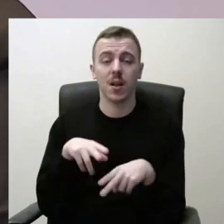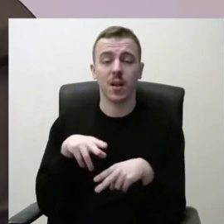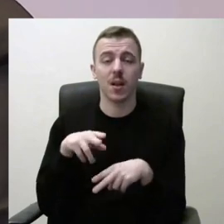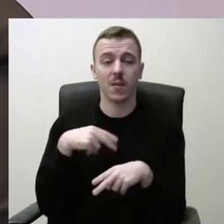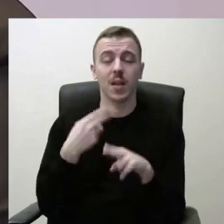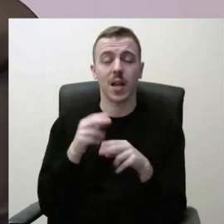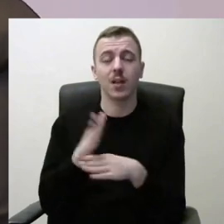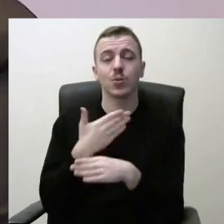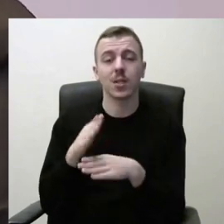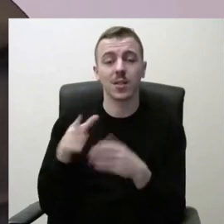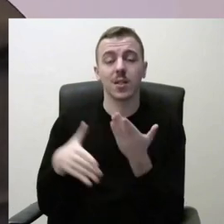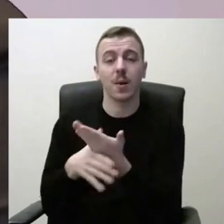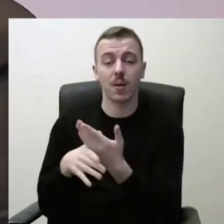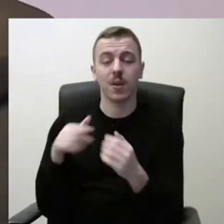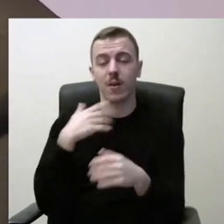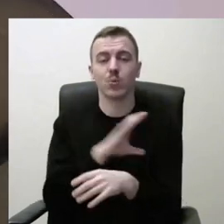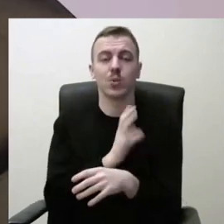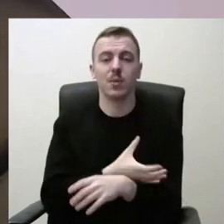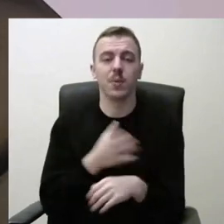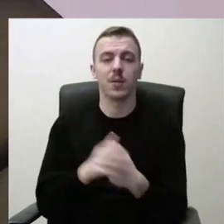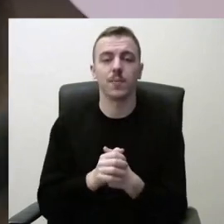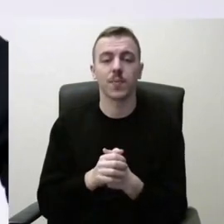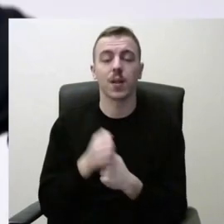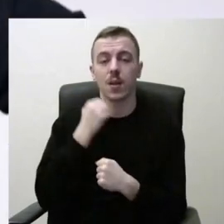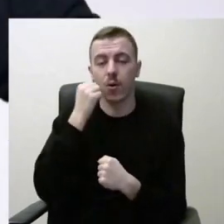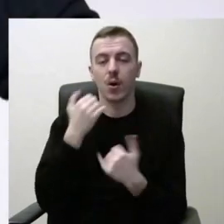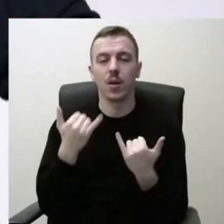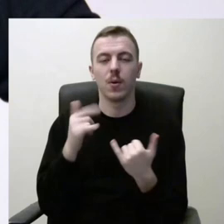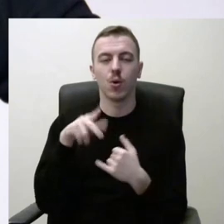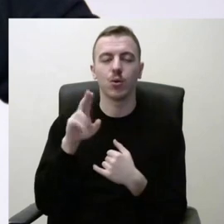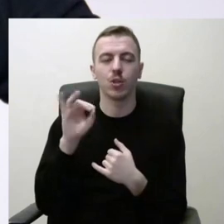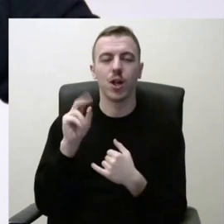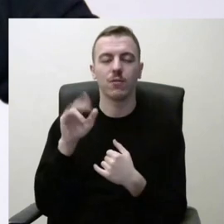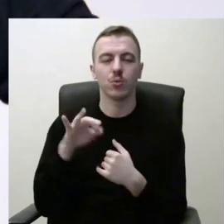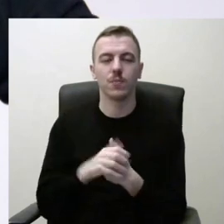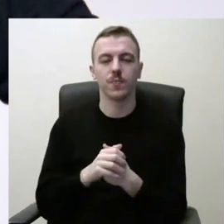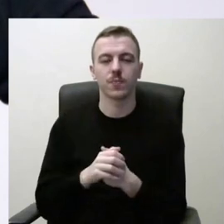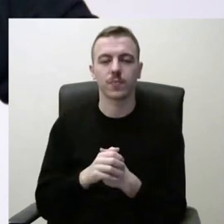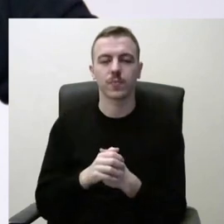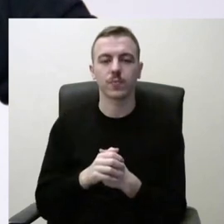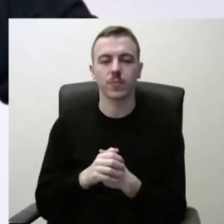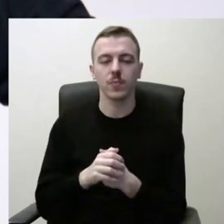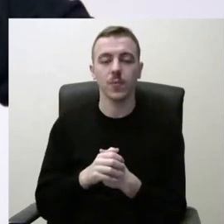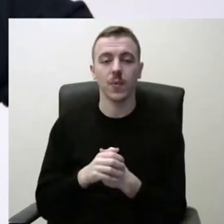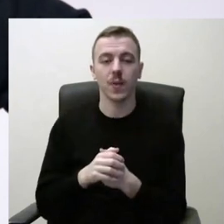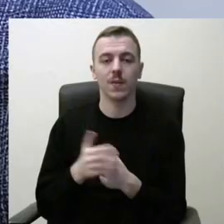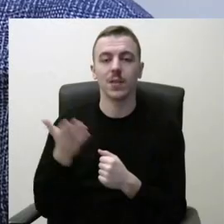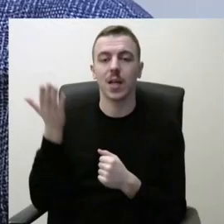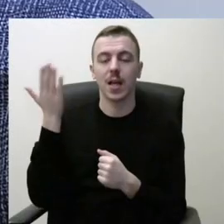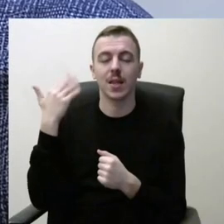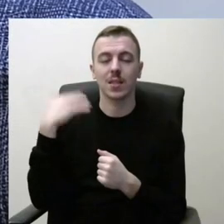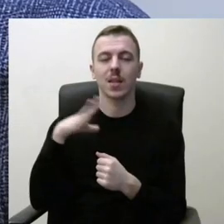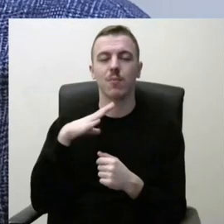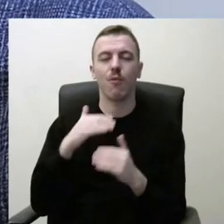pagalbą ir ją stiprinti. Dėkuoju, ponas Lukševičius. Na, visai nesenai buvo Lietuvos administracinio aukščiausio